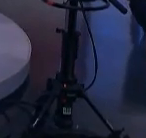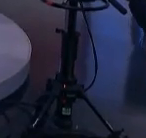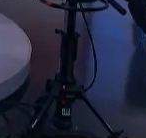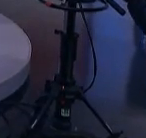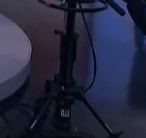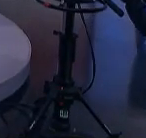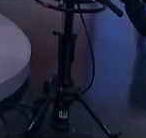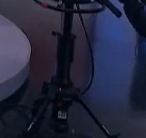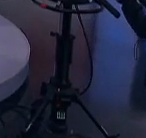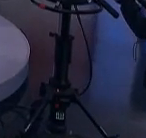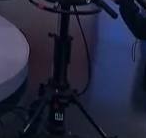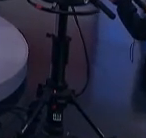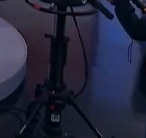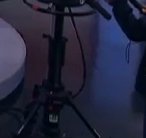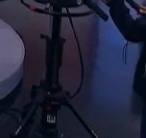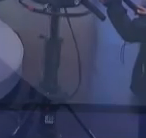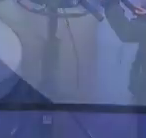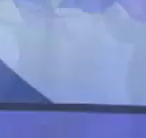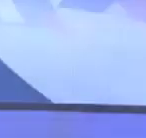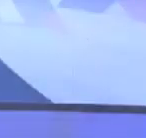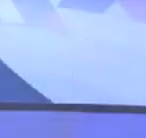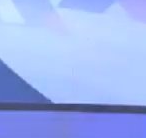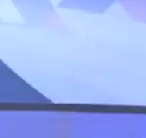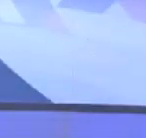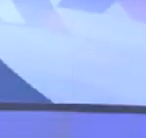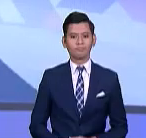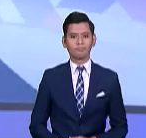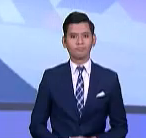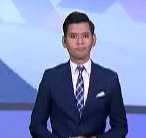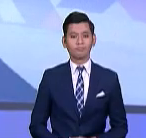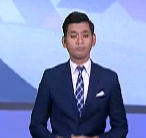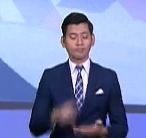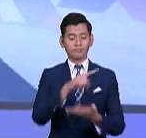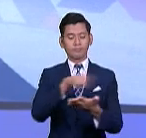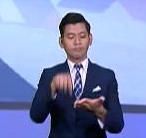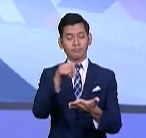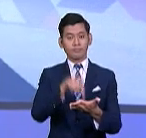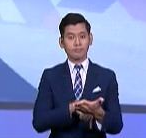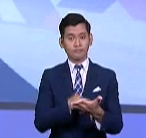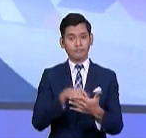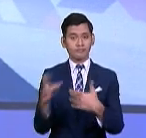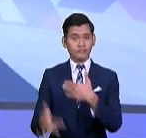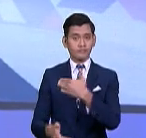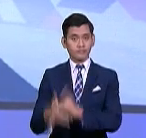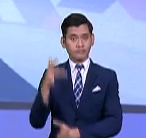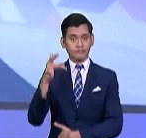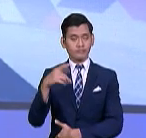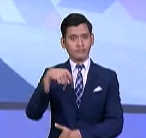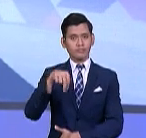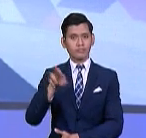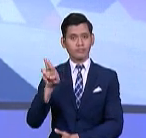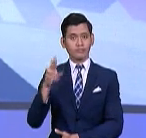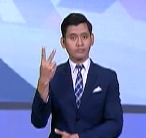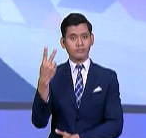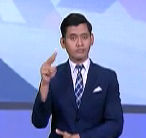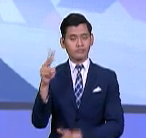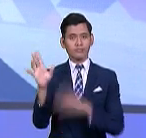Baik, kita ke perkembangan pilihan raya umum DUN Sarawak ke-12. Undi awal PRU DUN Sarawak ke-12